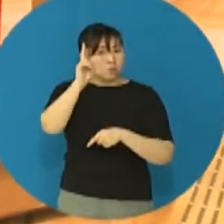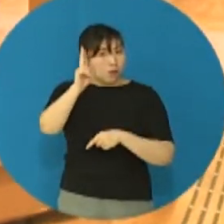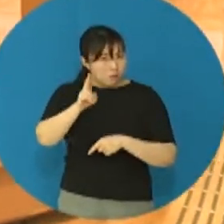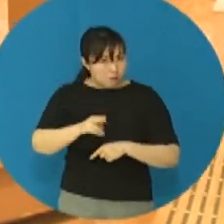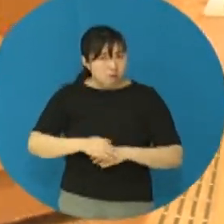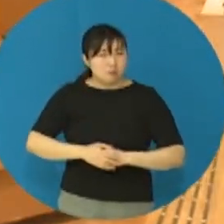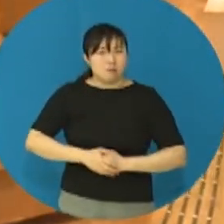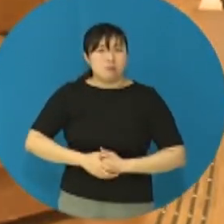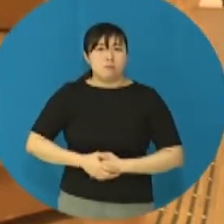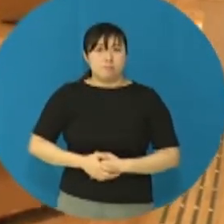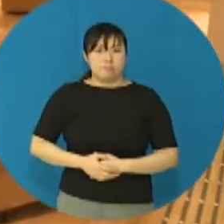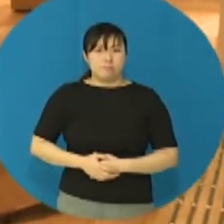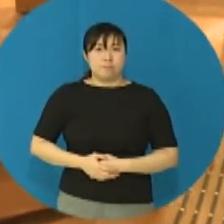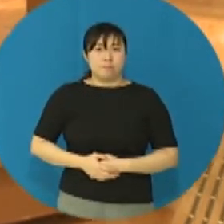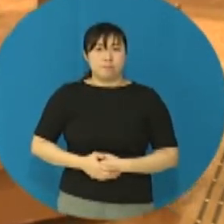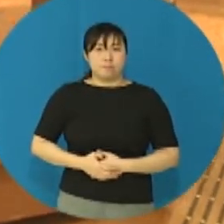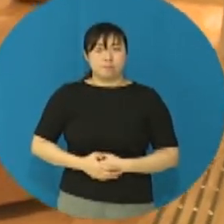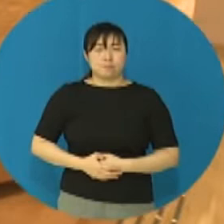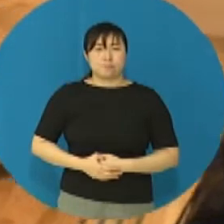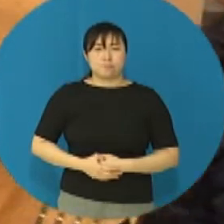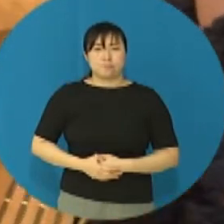ね。